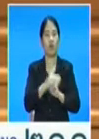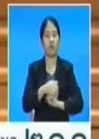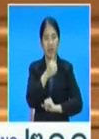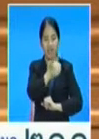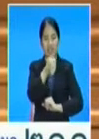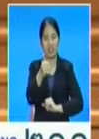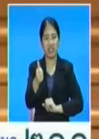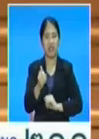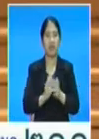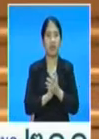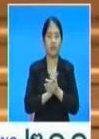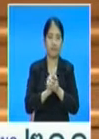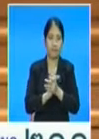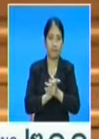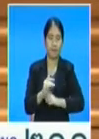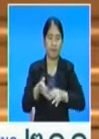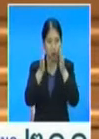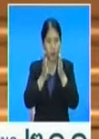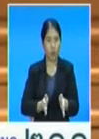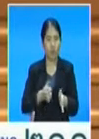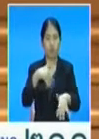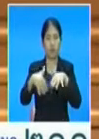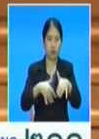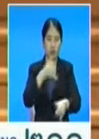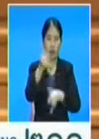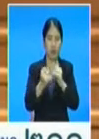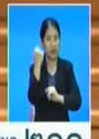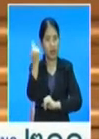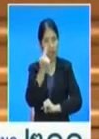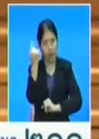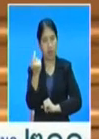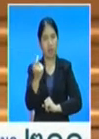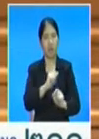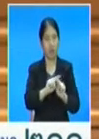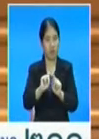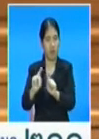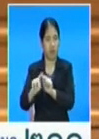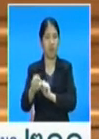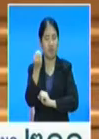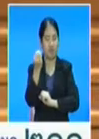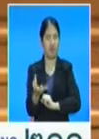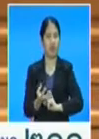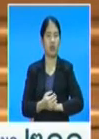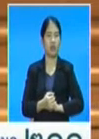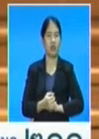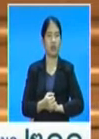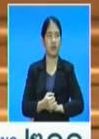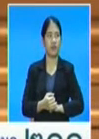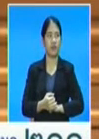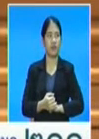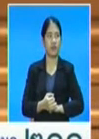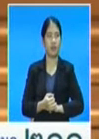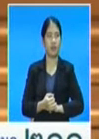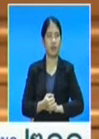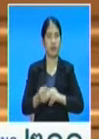ที่มีคนมาเที่ยวชมมากที่สุดในโลกเร็วๆนี้เองนะครับท่านนายกรัฐมนตรีแสดงความภู